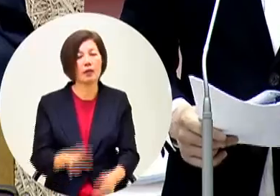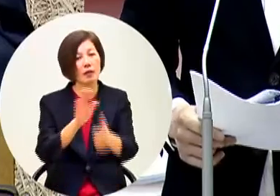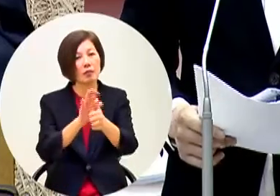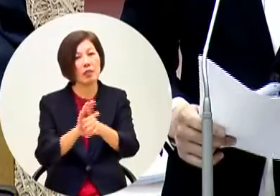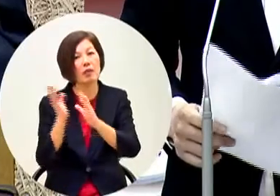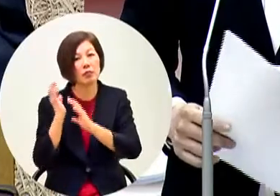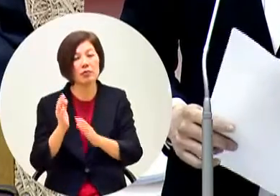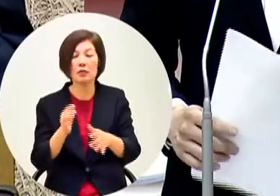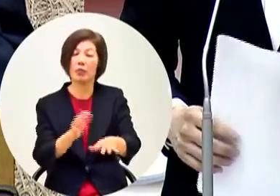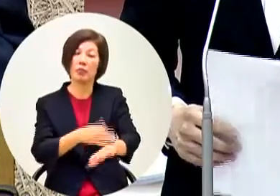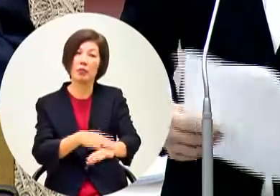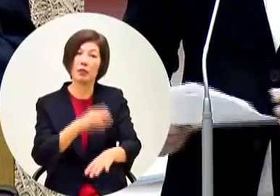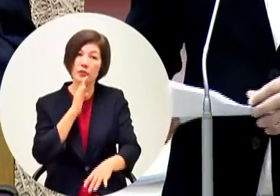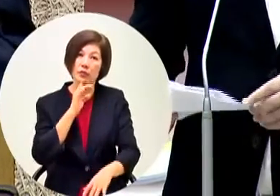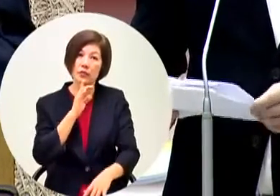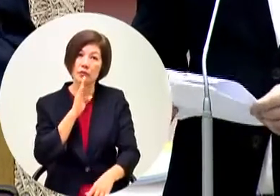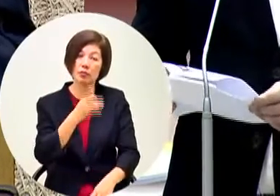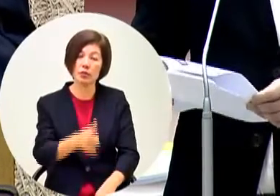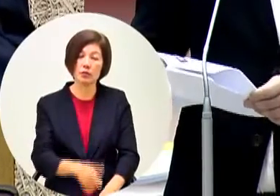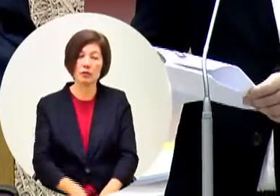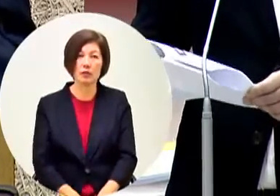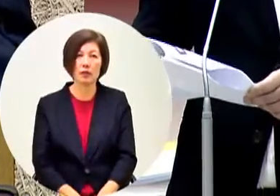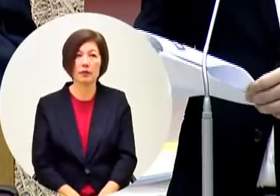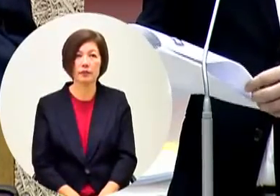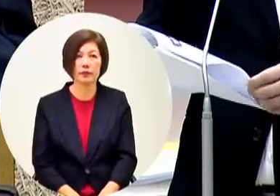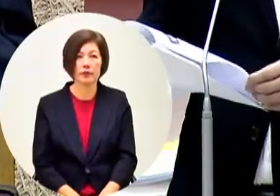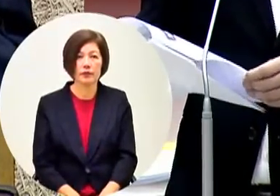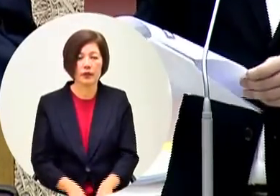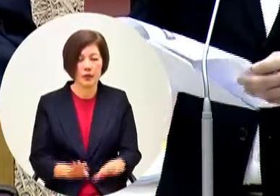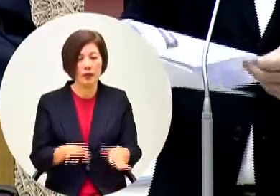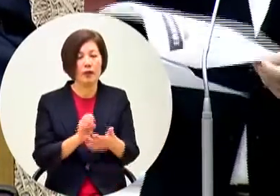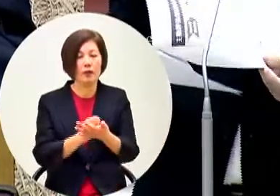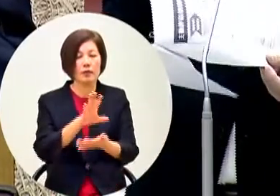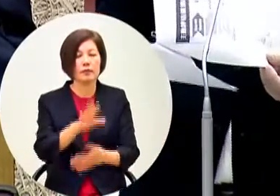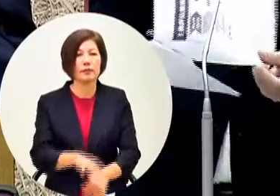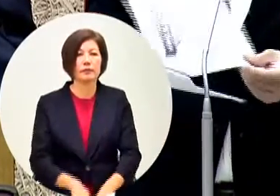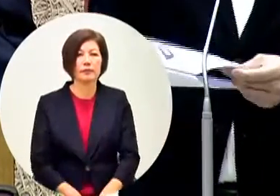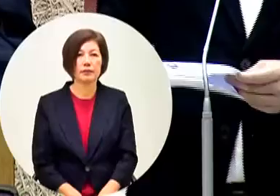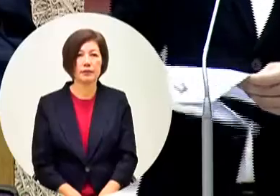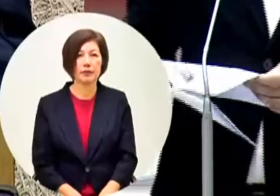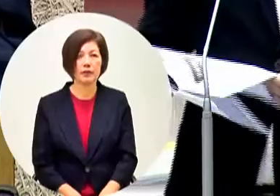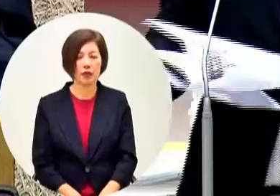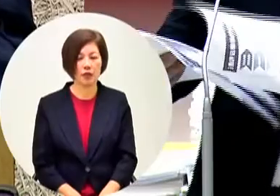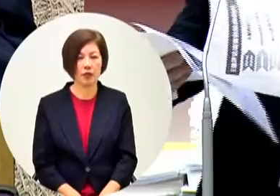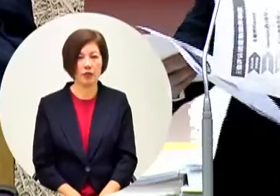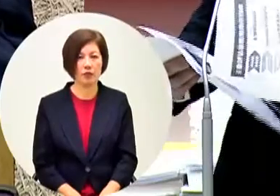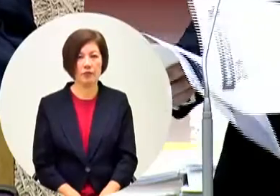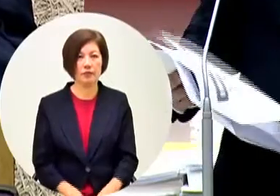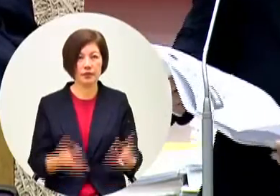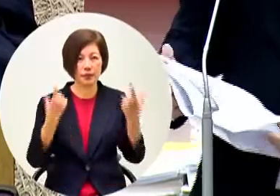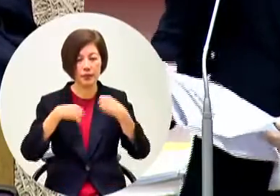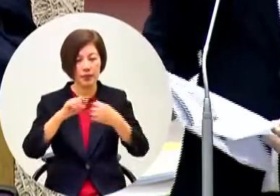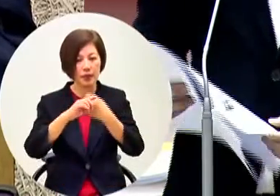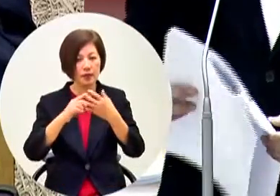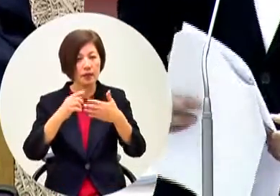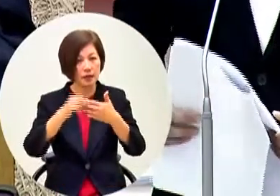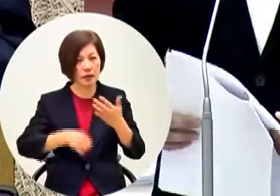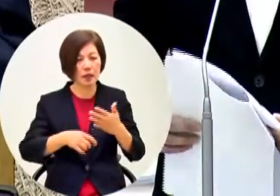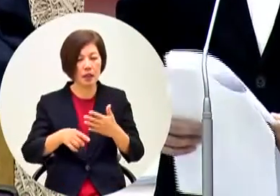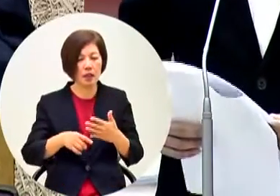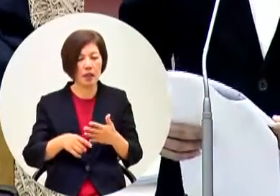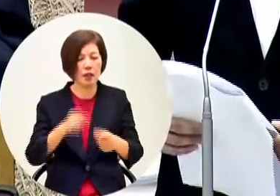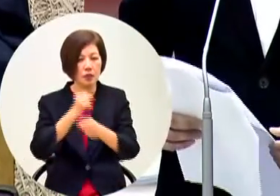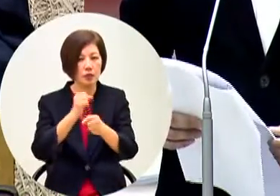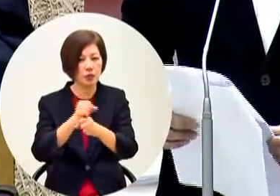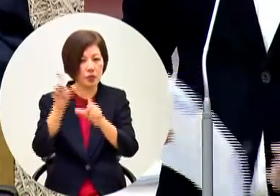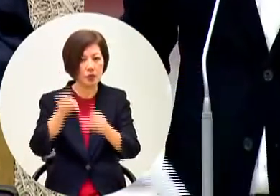是？ 这个我跟议员报告哈，我们的原则还是依照我们的执行要点。那韩市